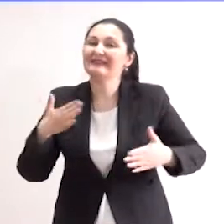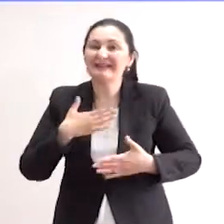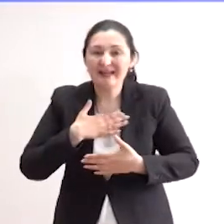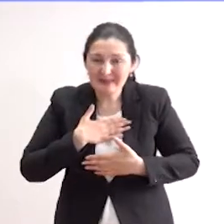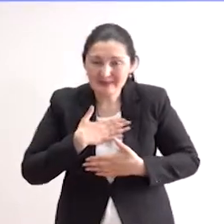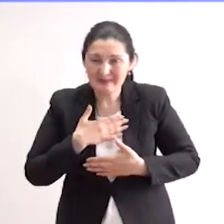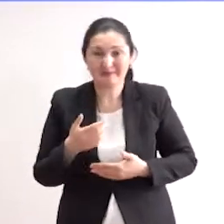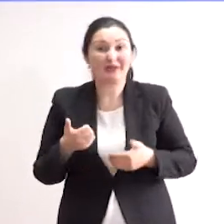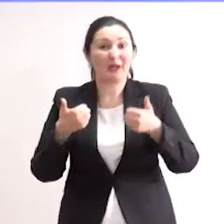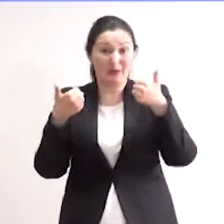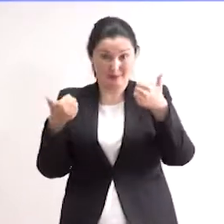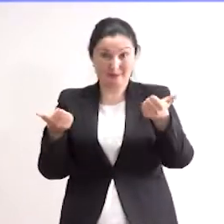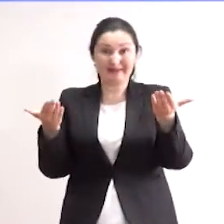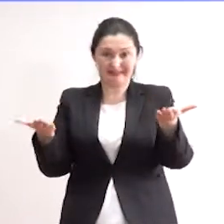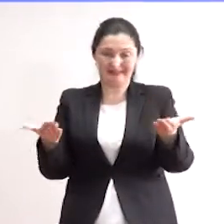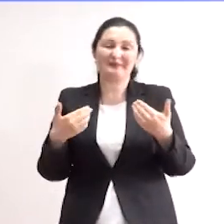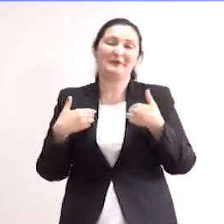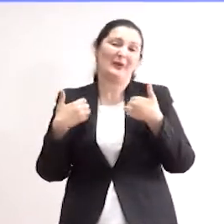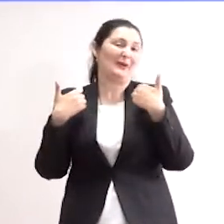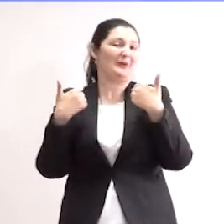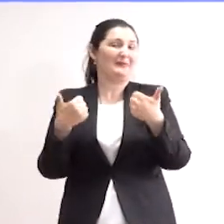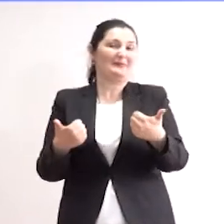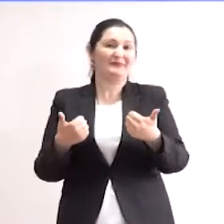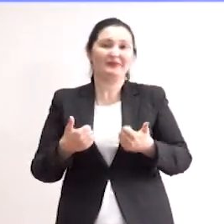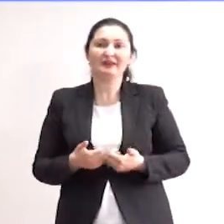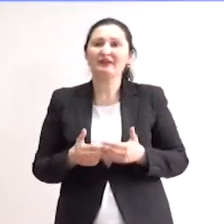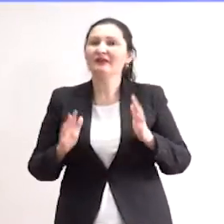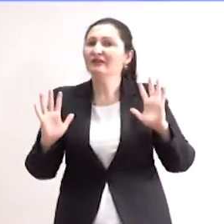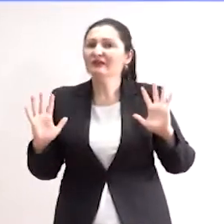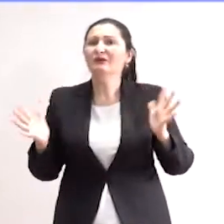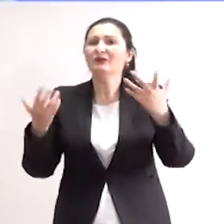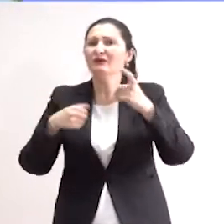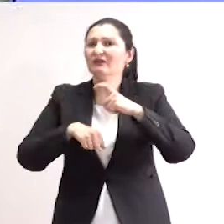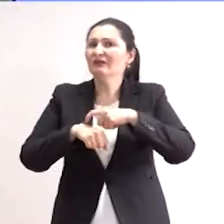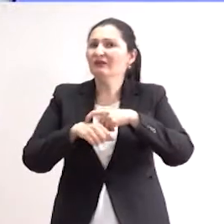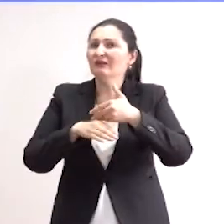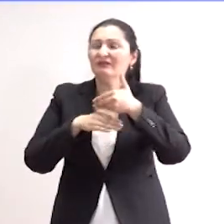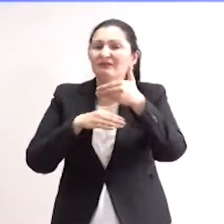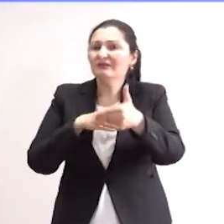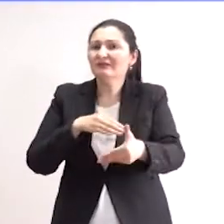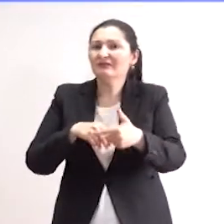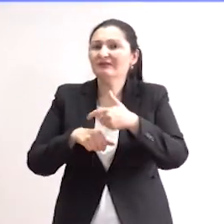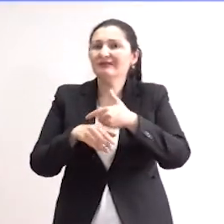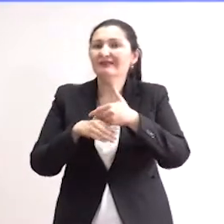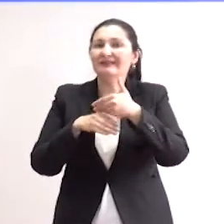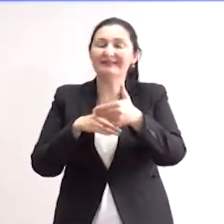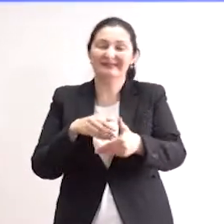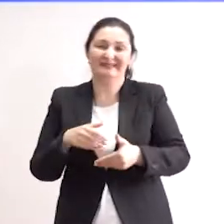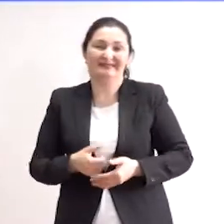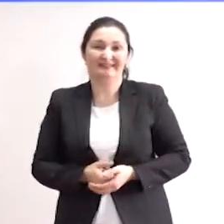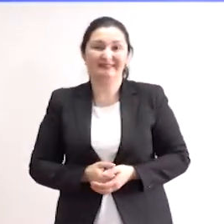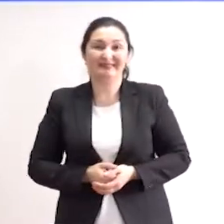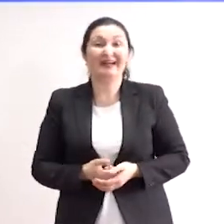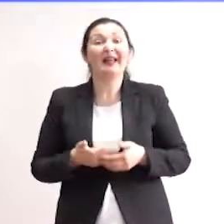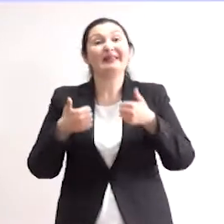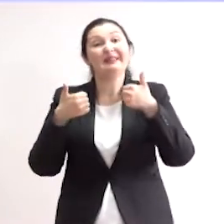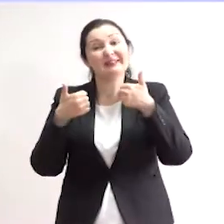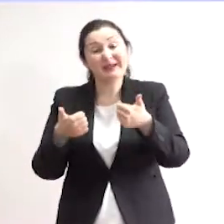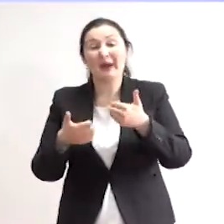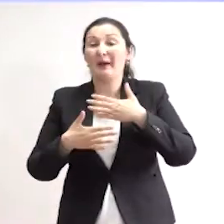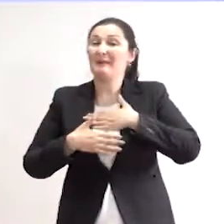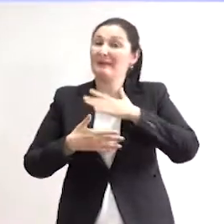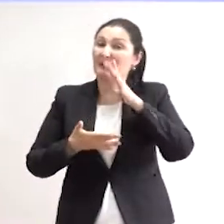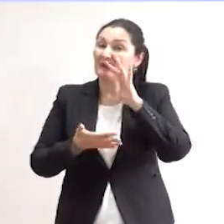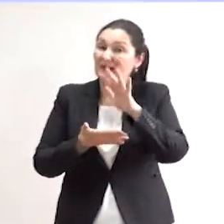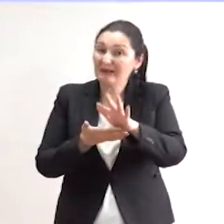Oy. خوب هستید؟ خوب هستید. تینجی بود چرا شما دیر کردی؟ وای تینجی بخشش